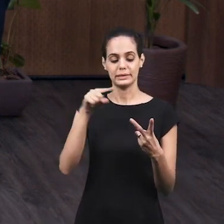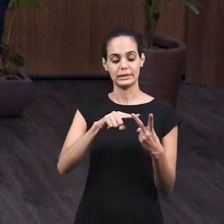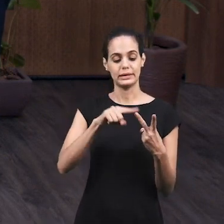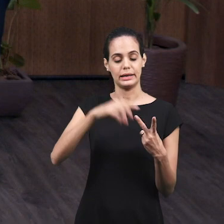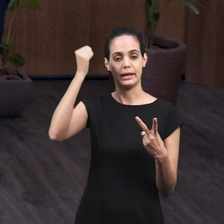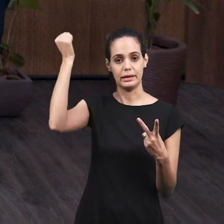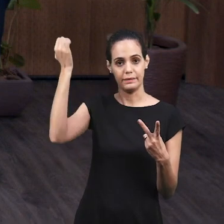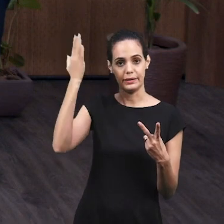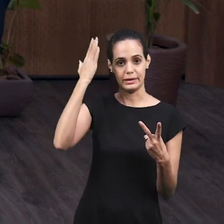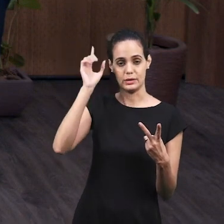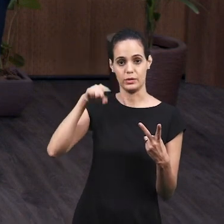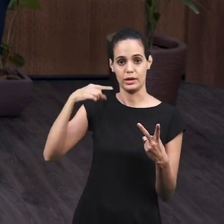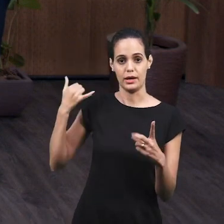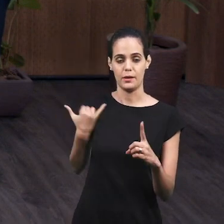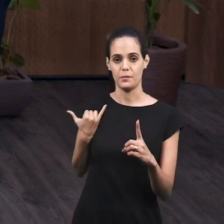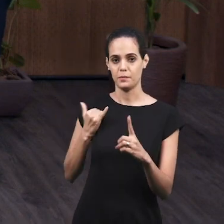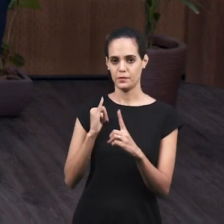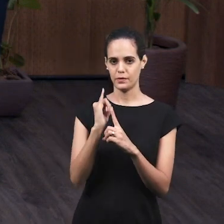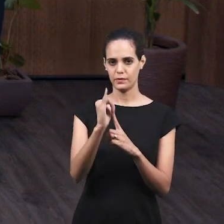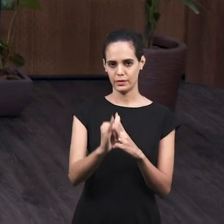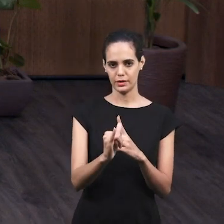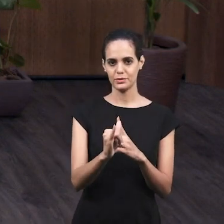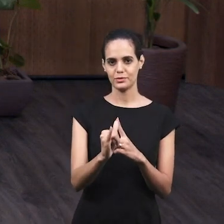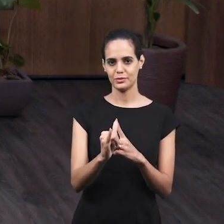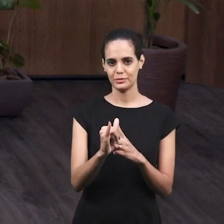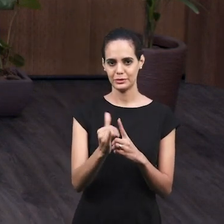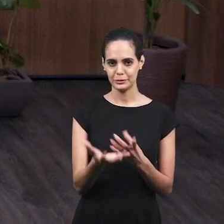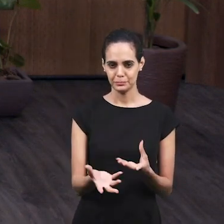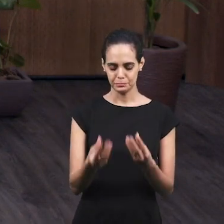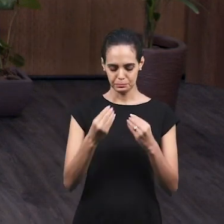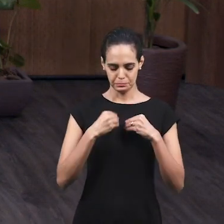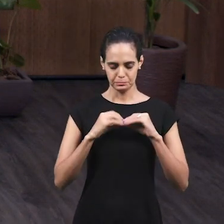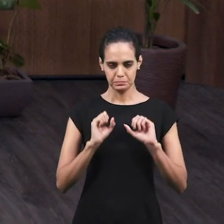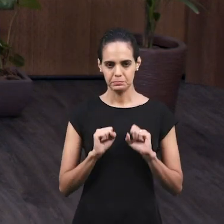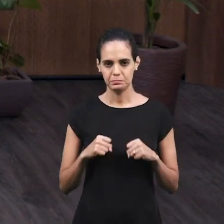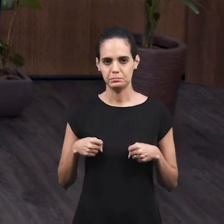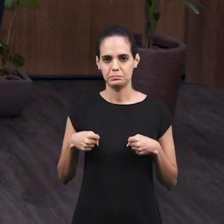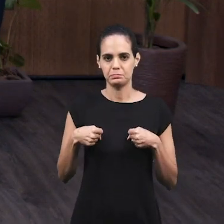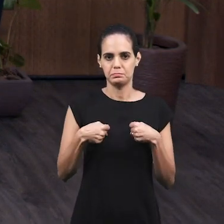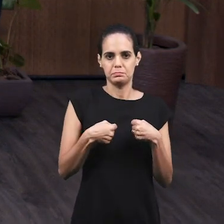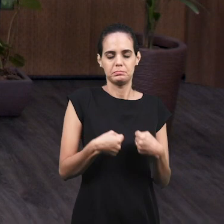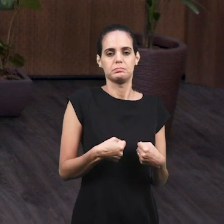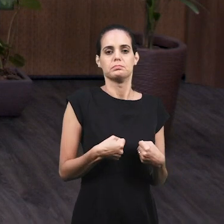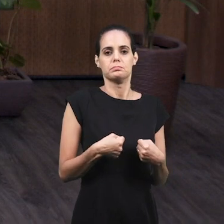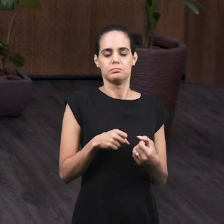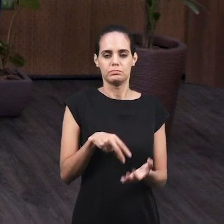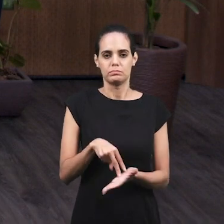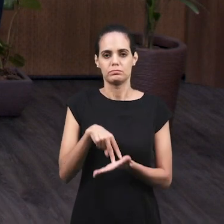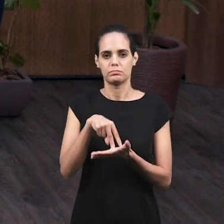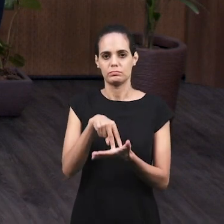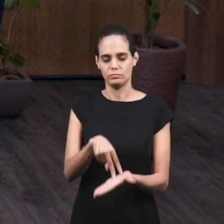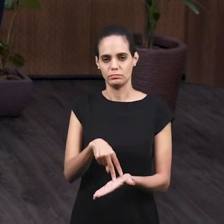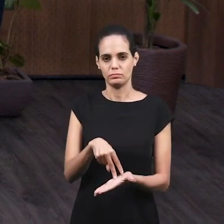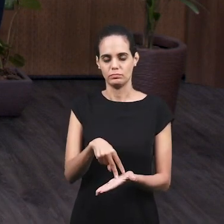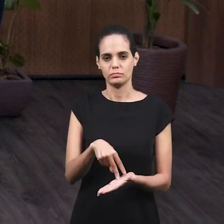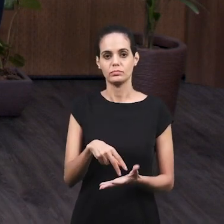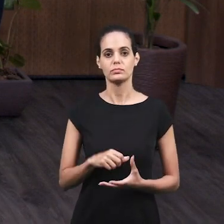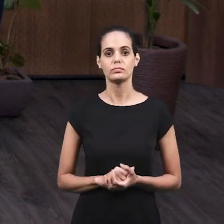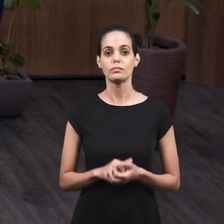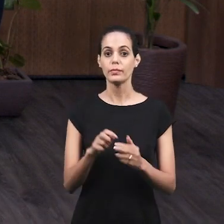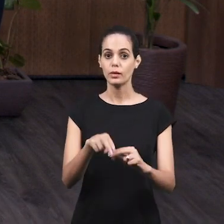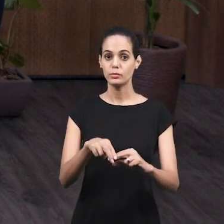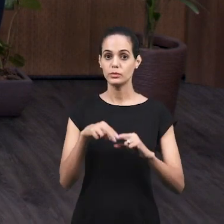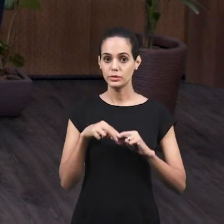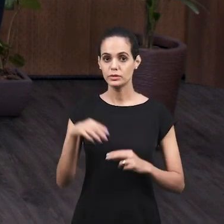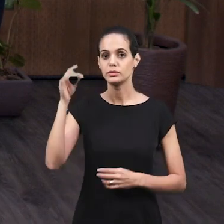l'intellect. Maintenant, la révélation, le prophétique, nourrit l'âme. Gloire à Jésus. Ce n'est pas